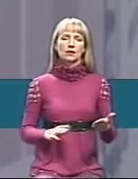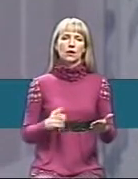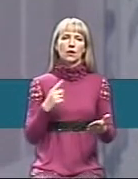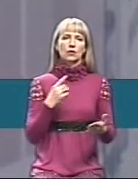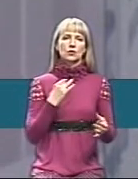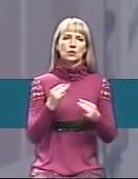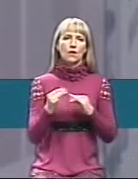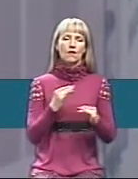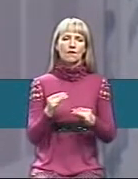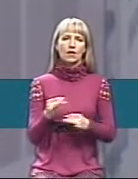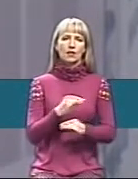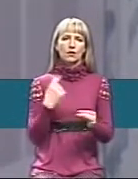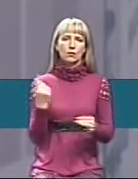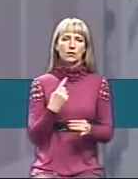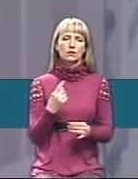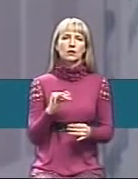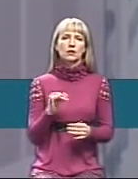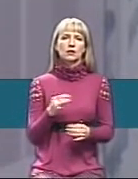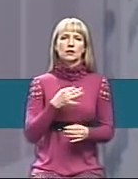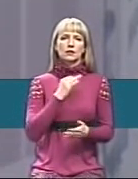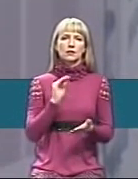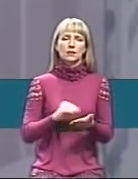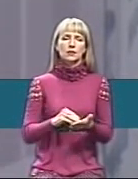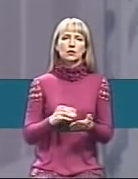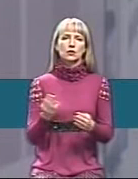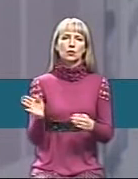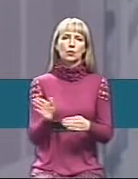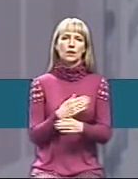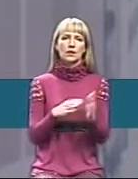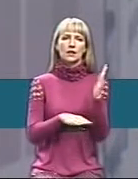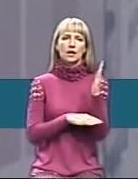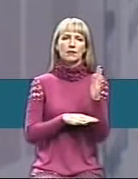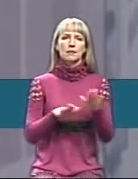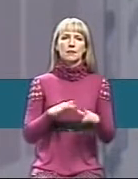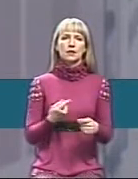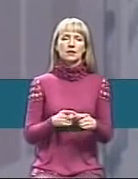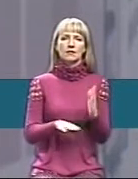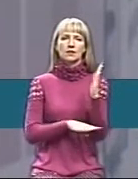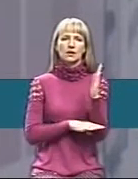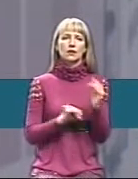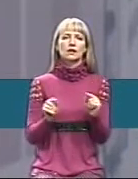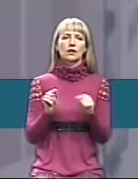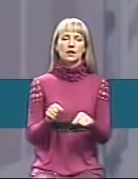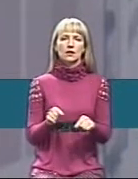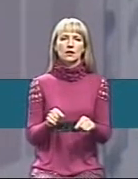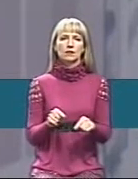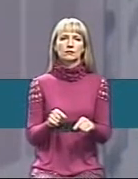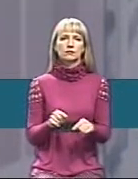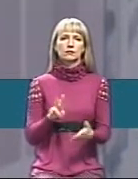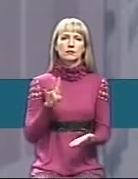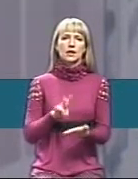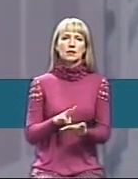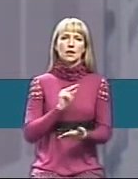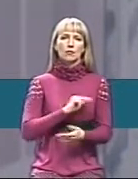с просьбой удалить дерево по той или иной причине с указанием места расположения этого дерева. И тогда постоянно